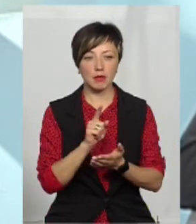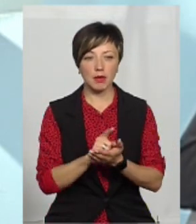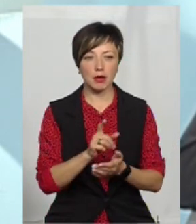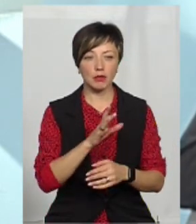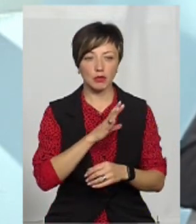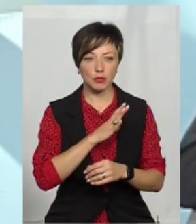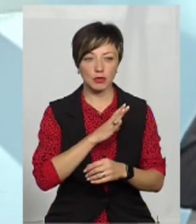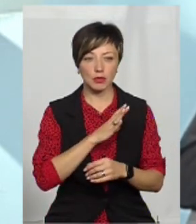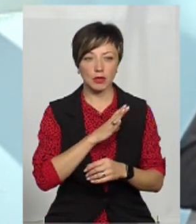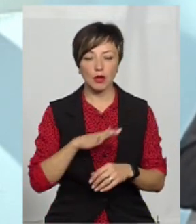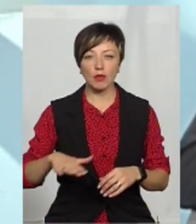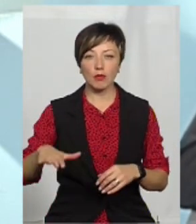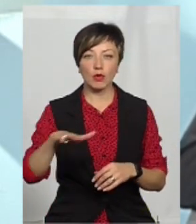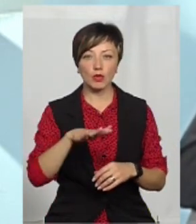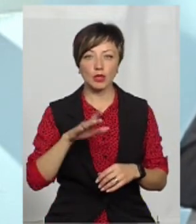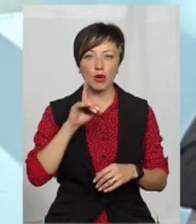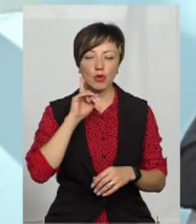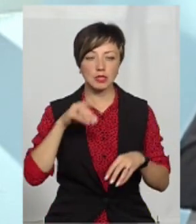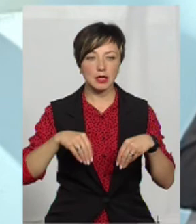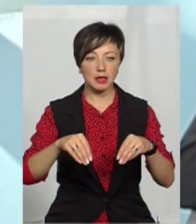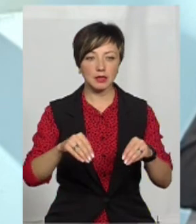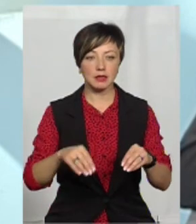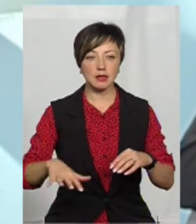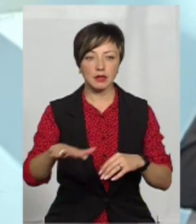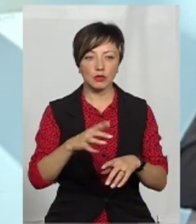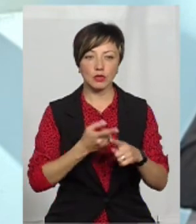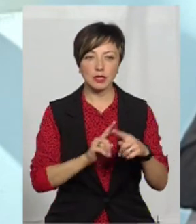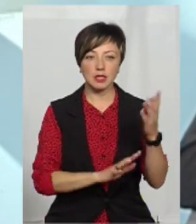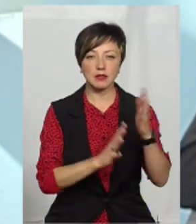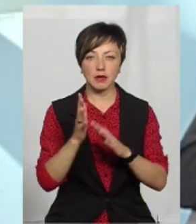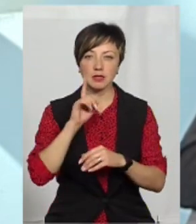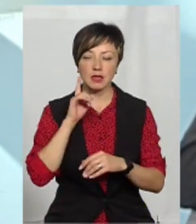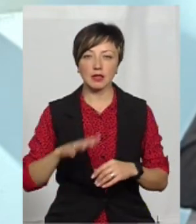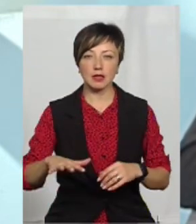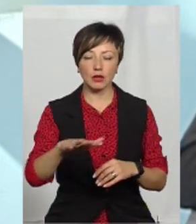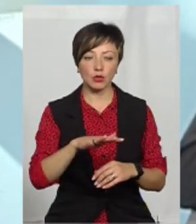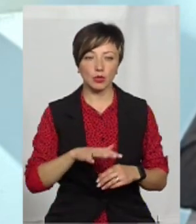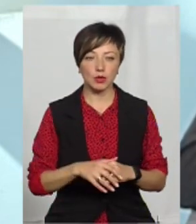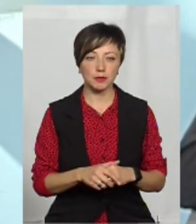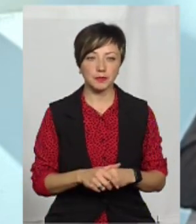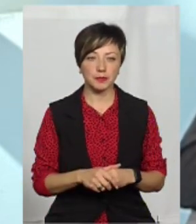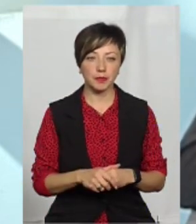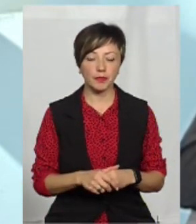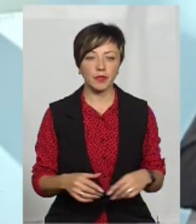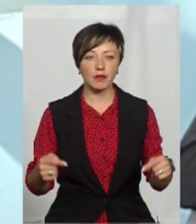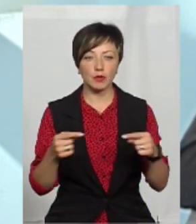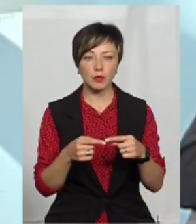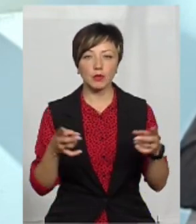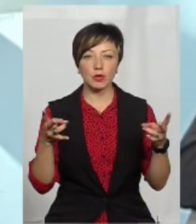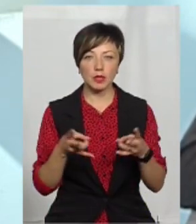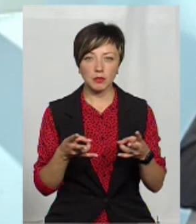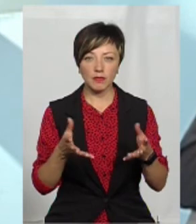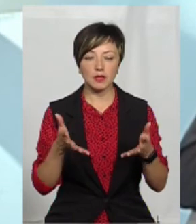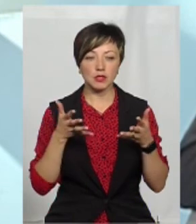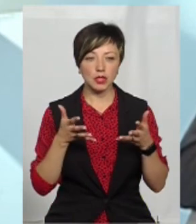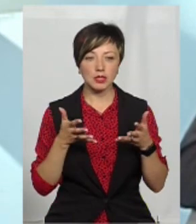бути площа озелененої території. Якщо це сквер, це озеленена територія, і відповідно потрібно